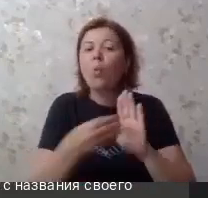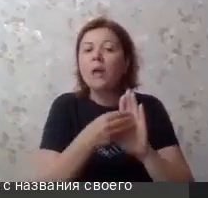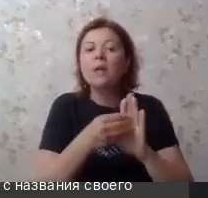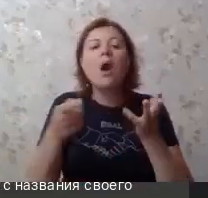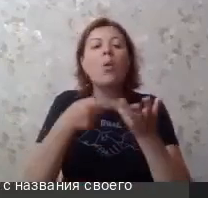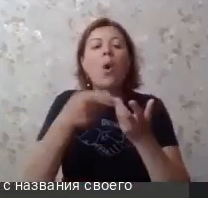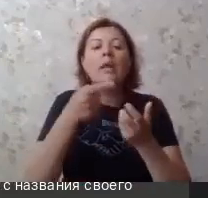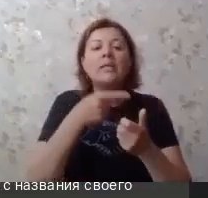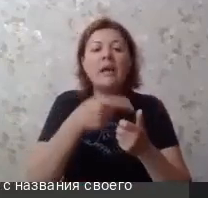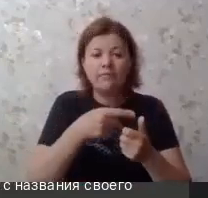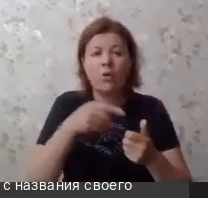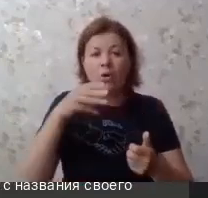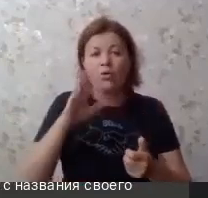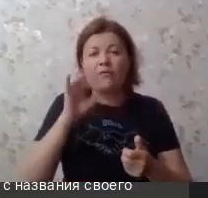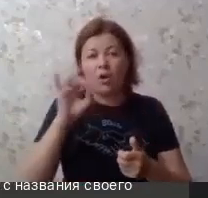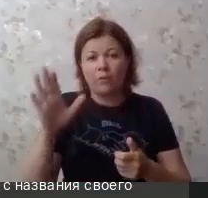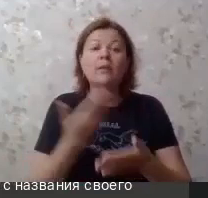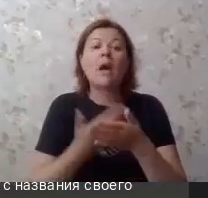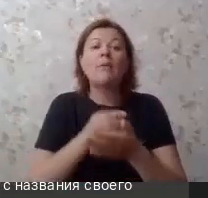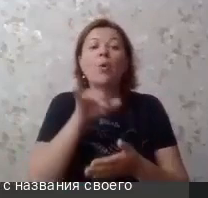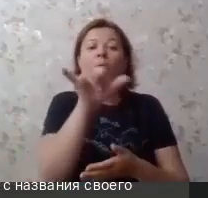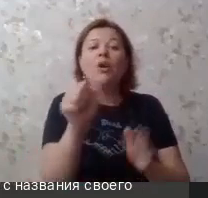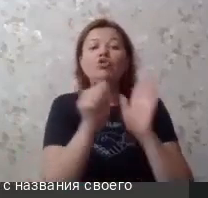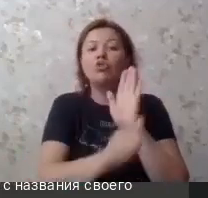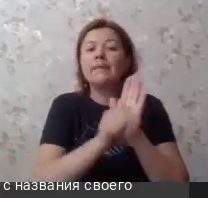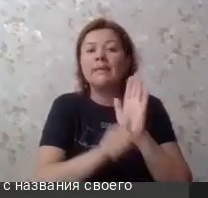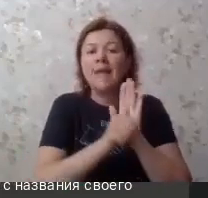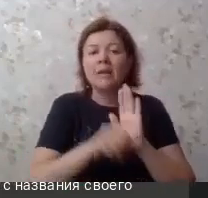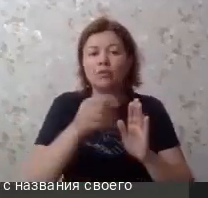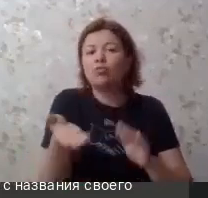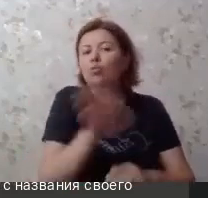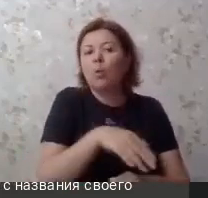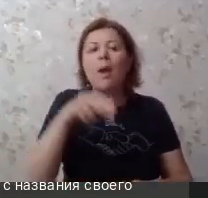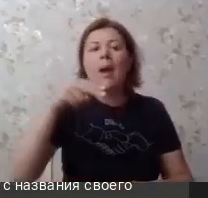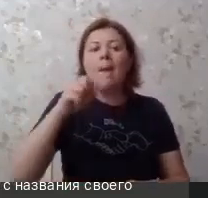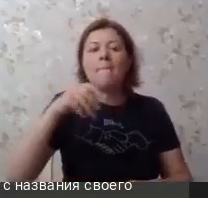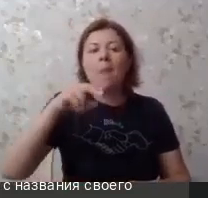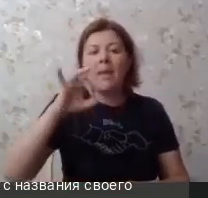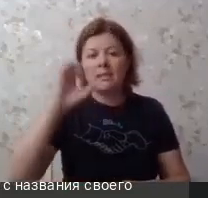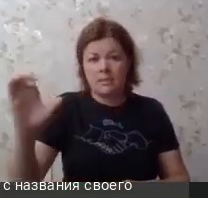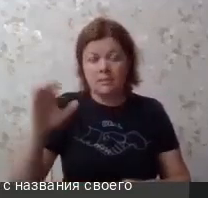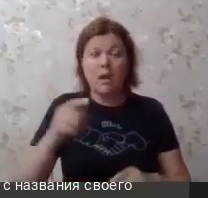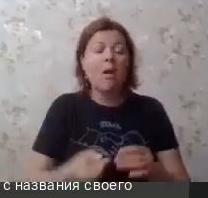ну, 60 памперсов, да, то есть возникает вопрос, по сертификату один